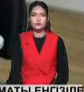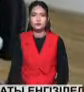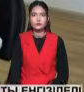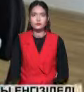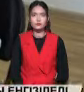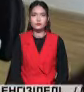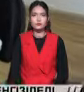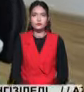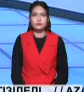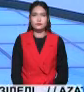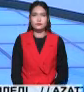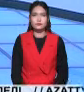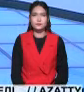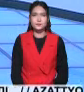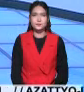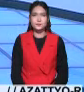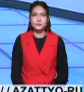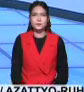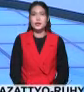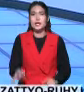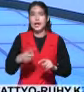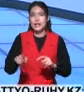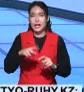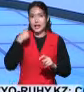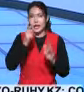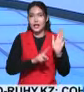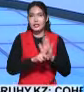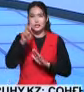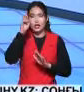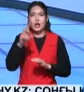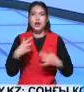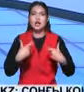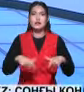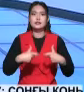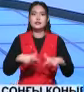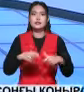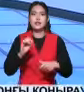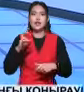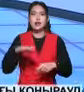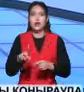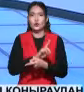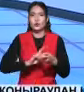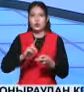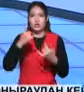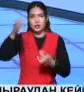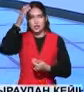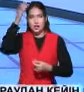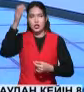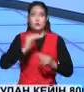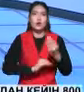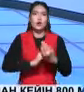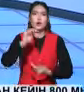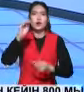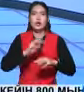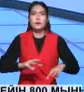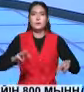Астана Таймыз. Ал келер жылдан бастап ұлттық бірыңғай тестілеу форматы өзгереді. Бұл туралы ғылым және жоғары білім министрі